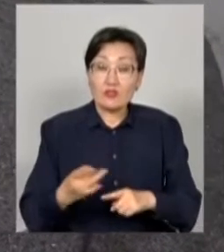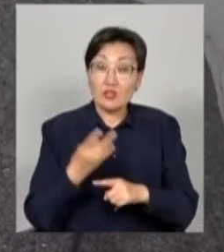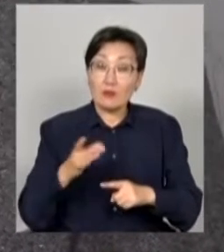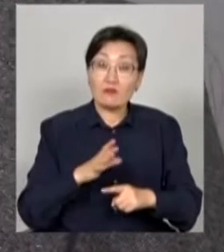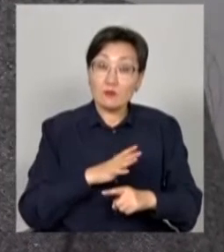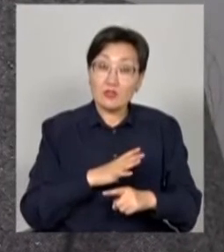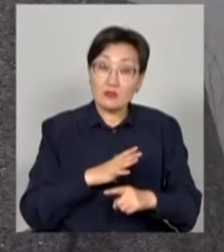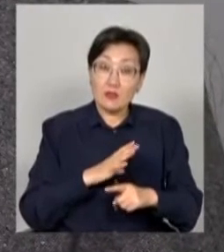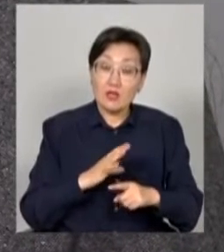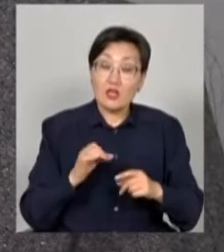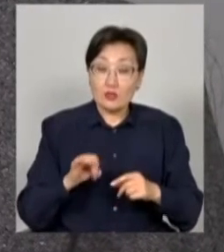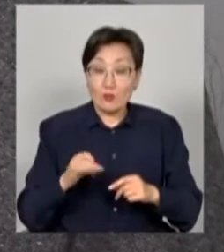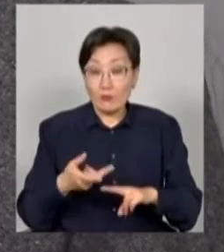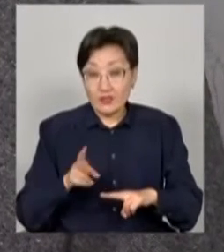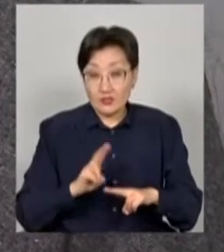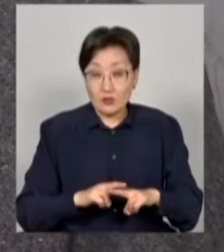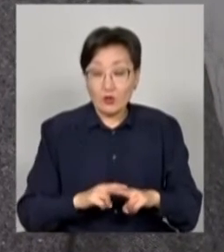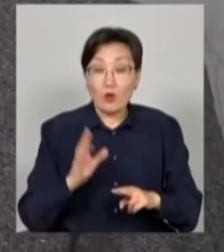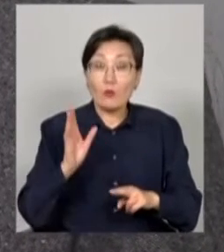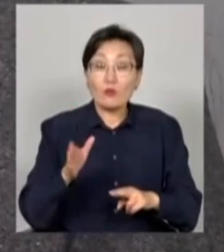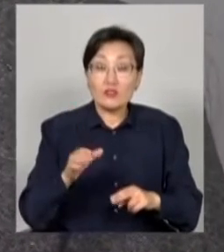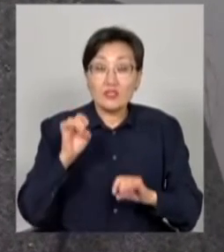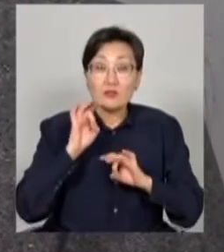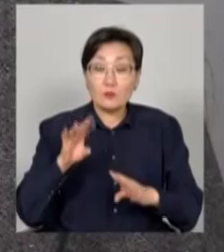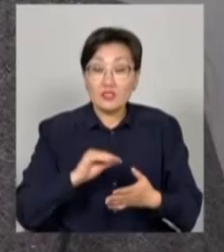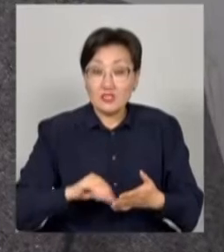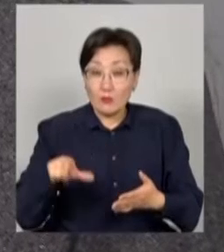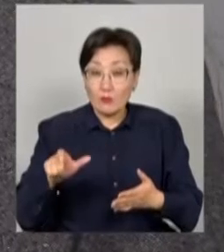было. И поэтому, будучи известным